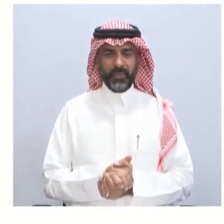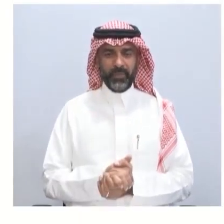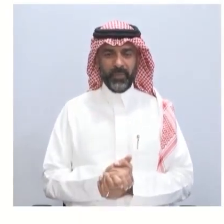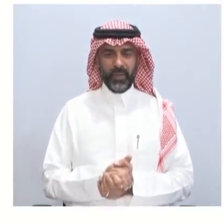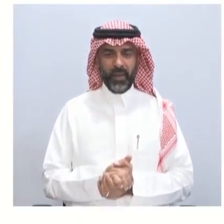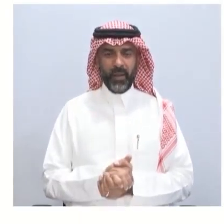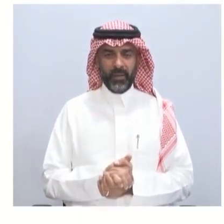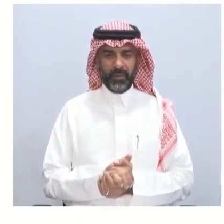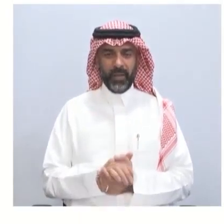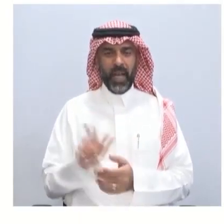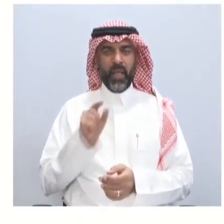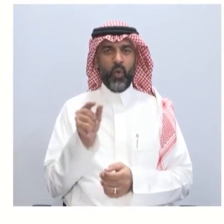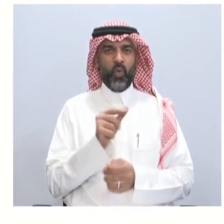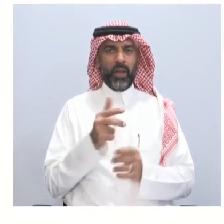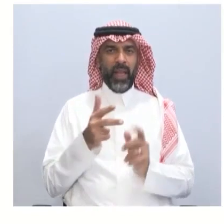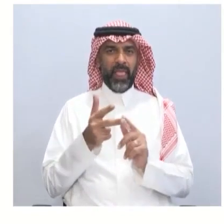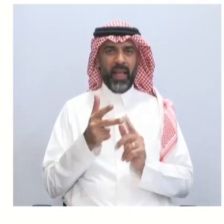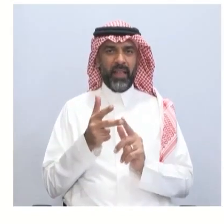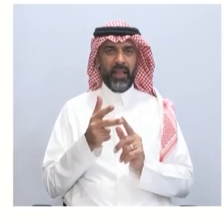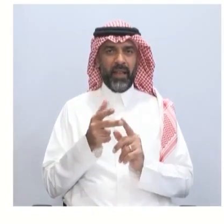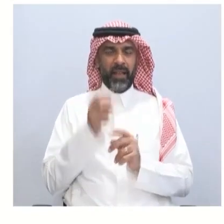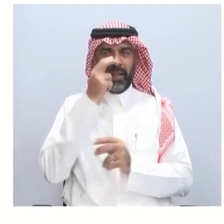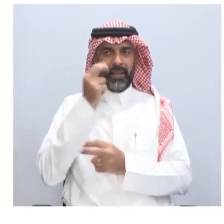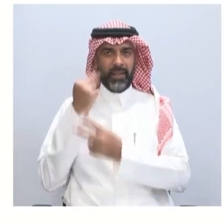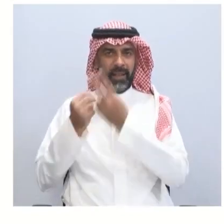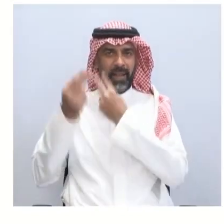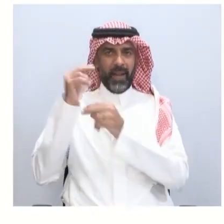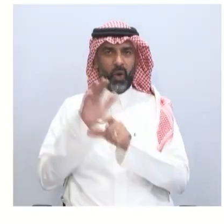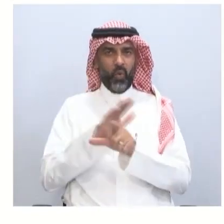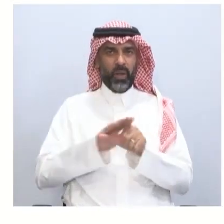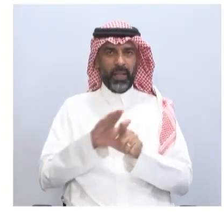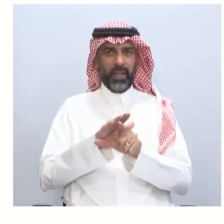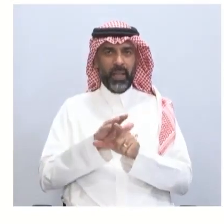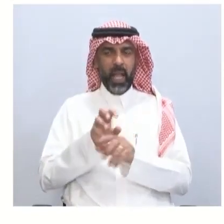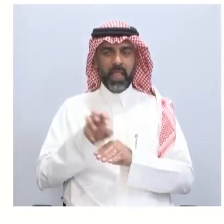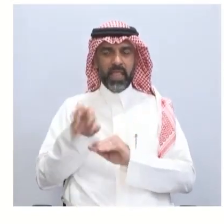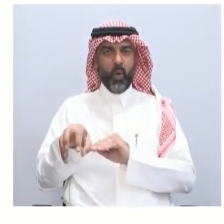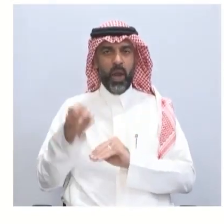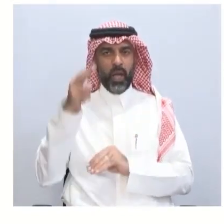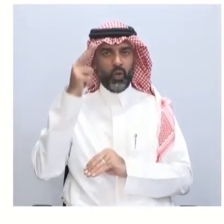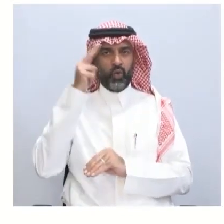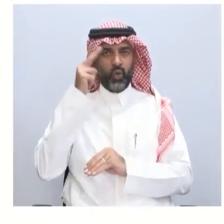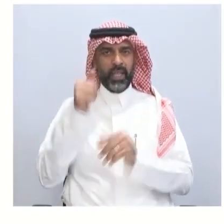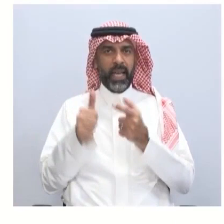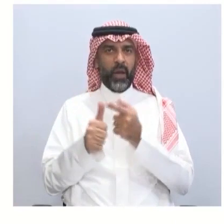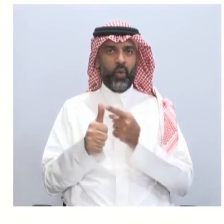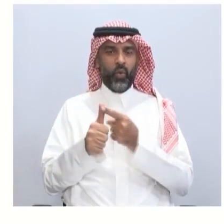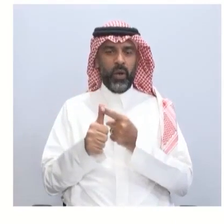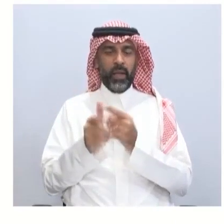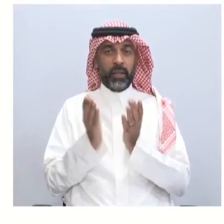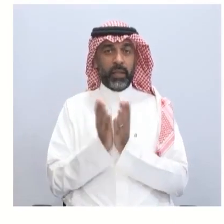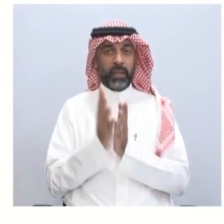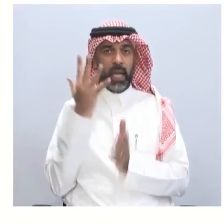الوحده الثالثه التاريخ الوطني الدوله السعوديه الاولى اذا درس سنخام